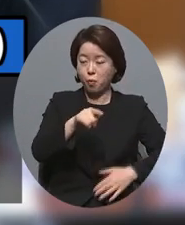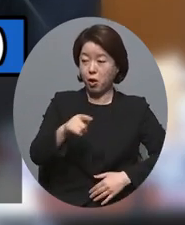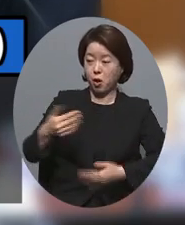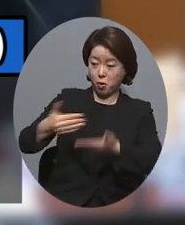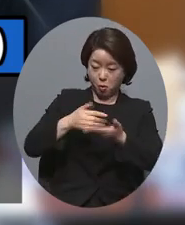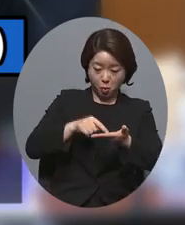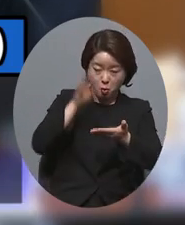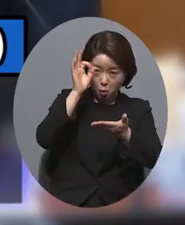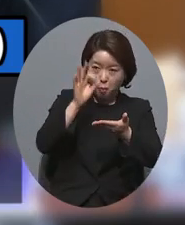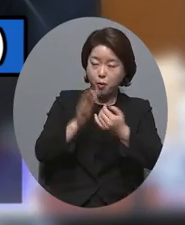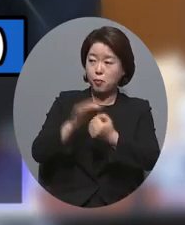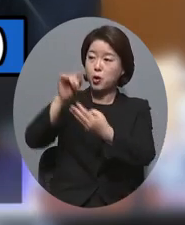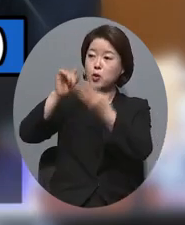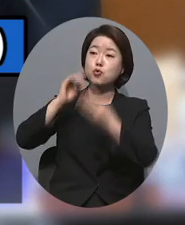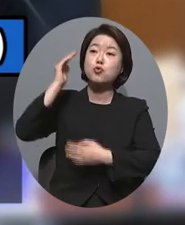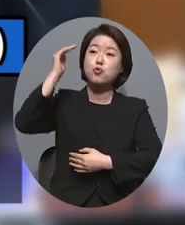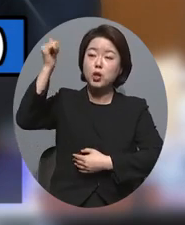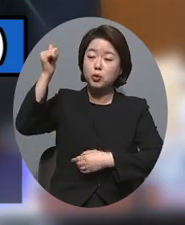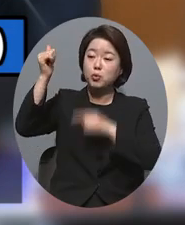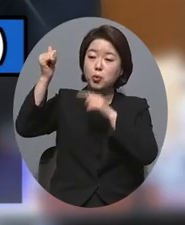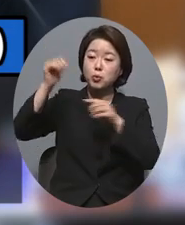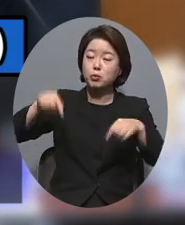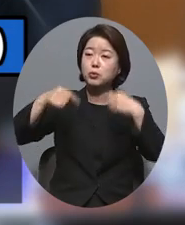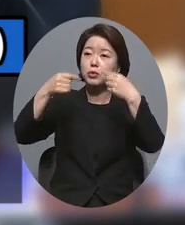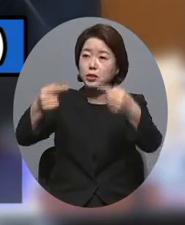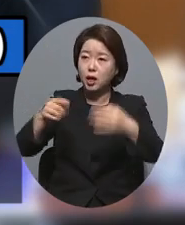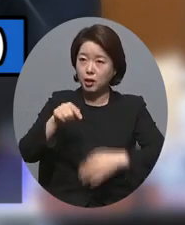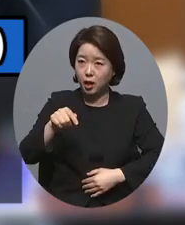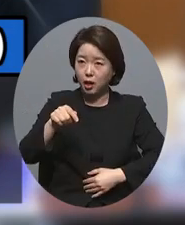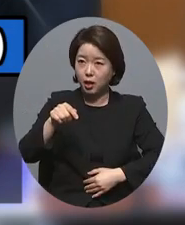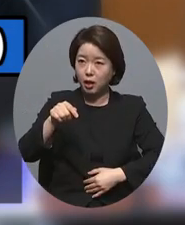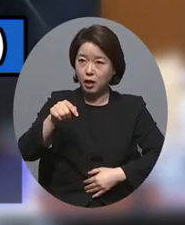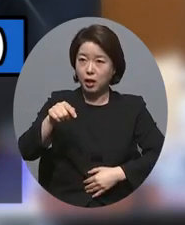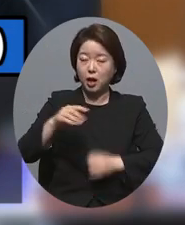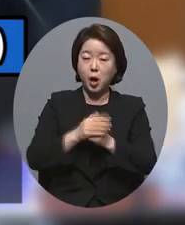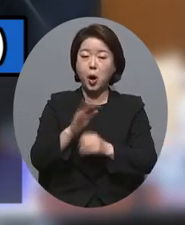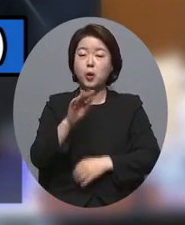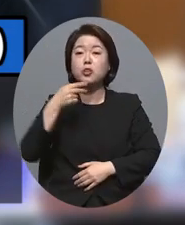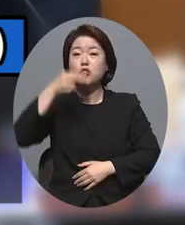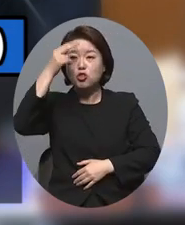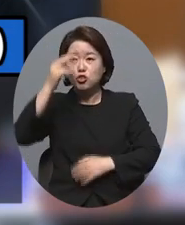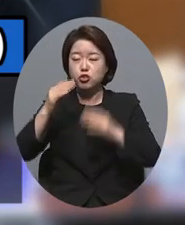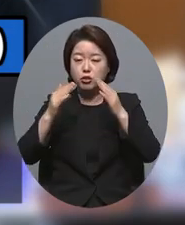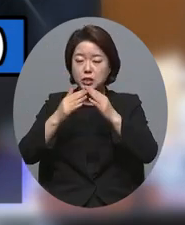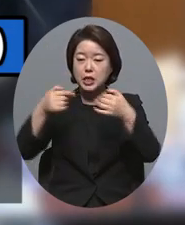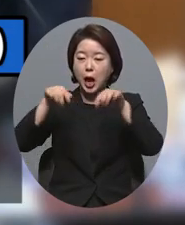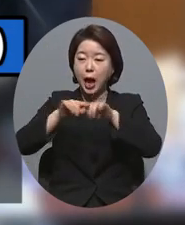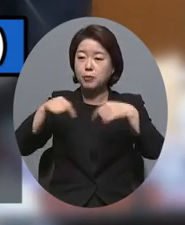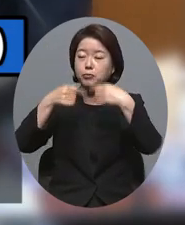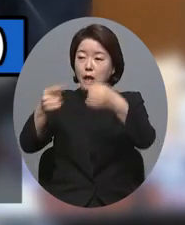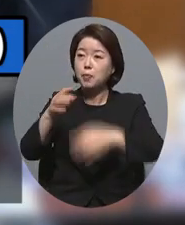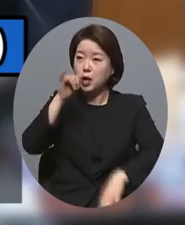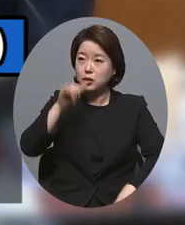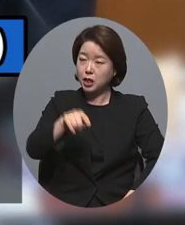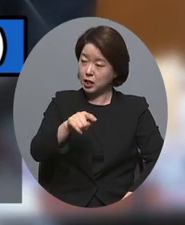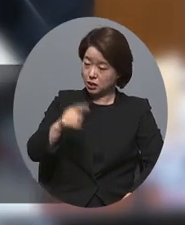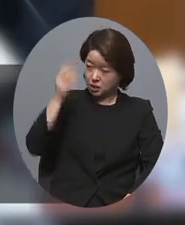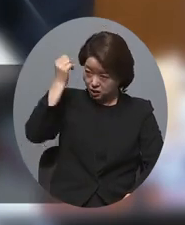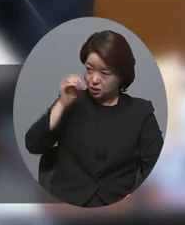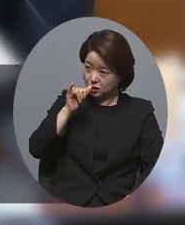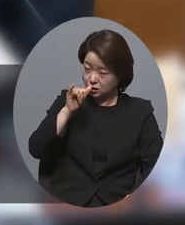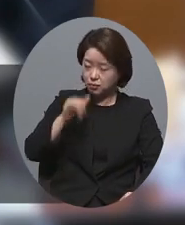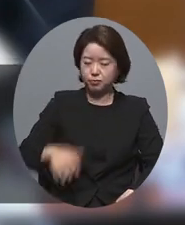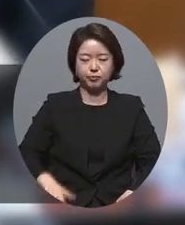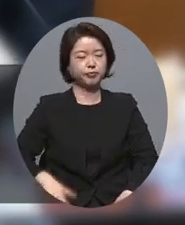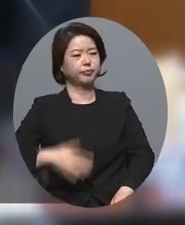윤석열 대통령도 이 자리에 이 청담동의 바에 합류를 했습니다. 이분은 기억나십니까? 저는